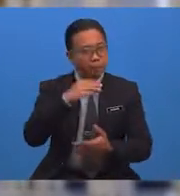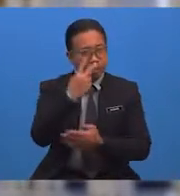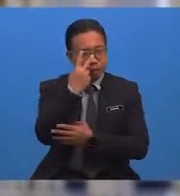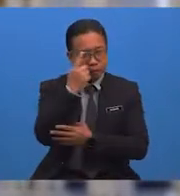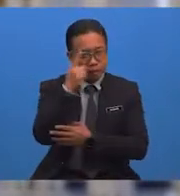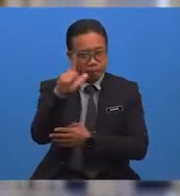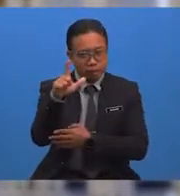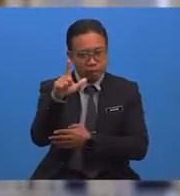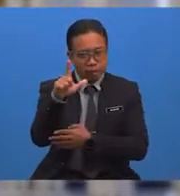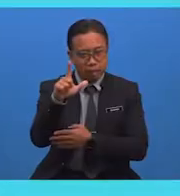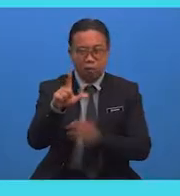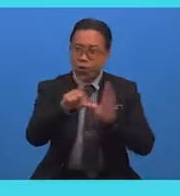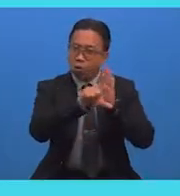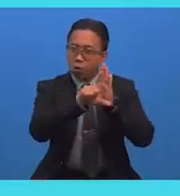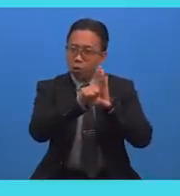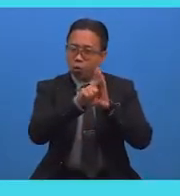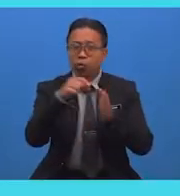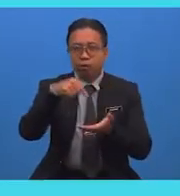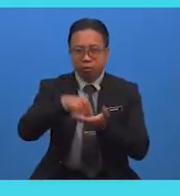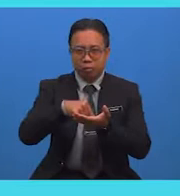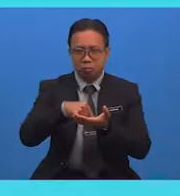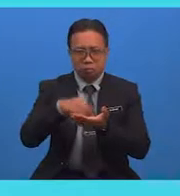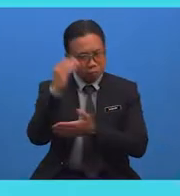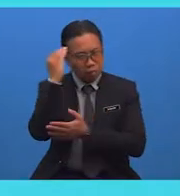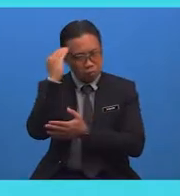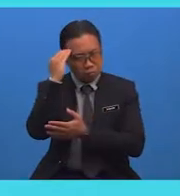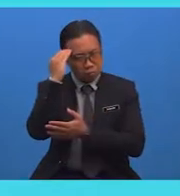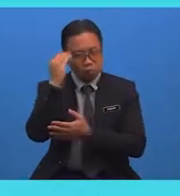lihat logo ini. Apakah murid-murid kenal logo ini?